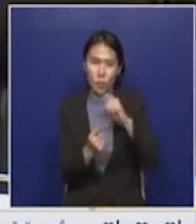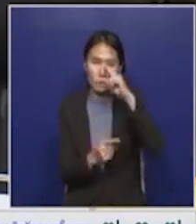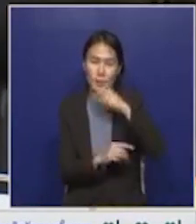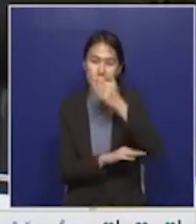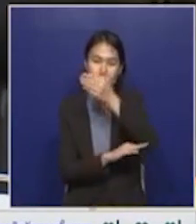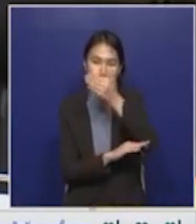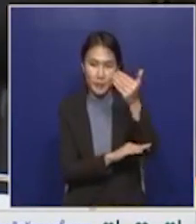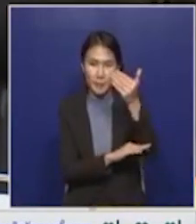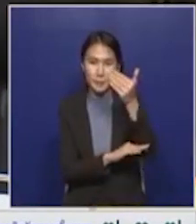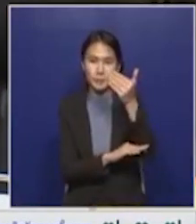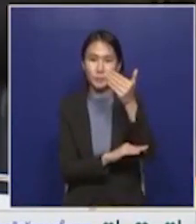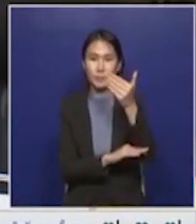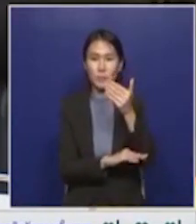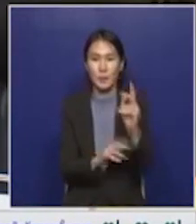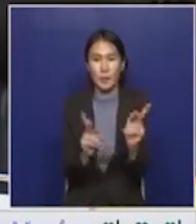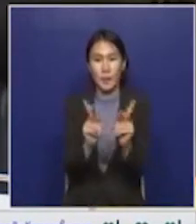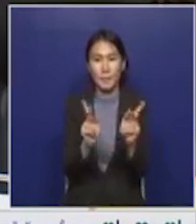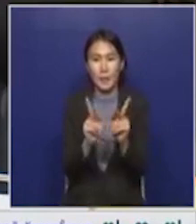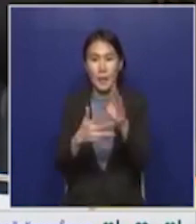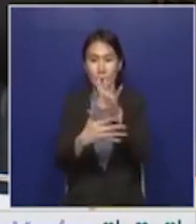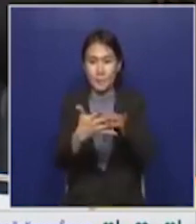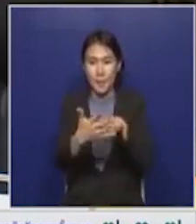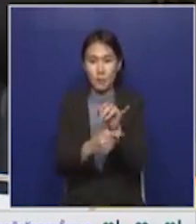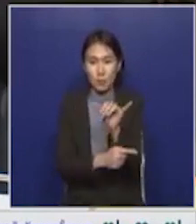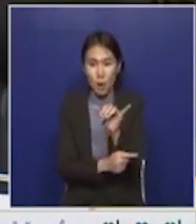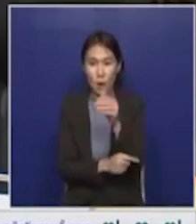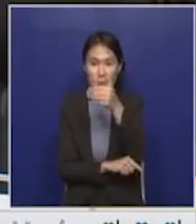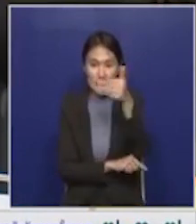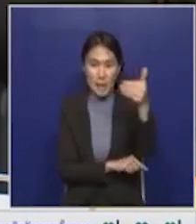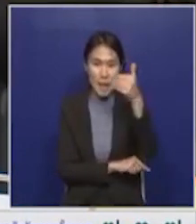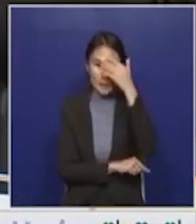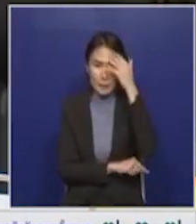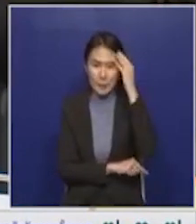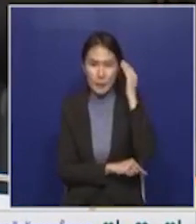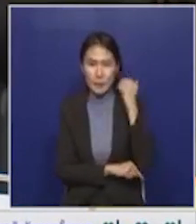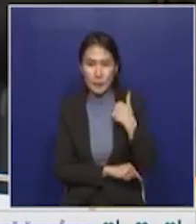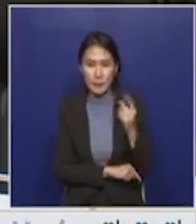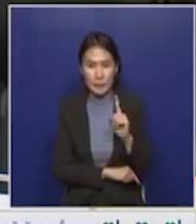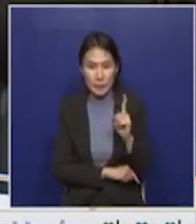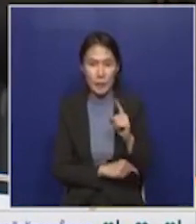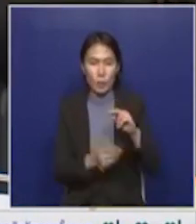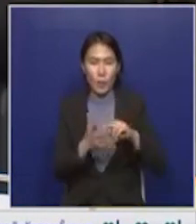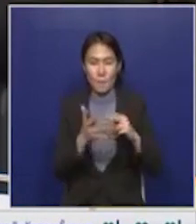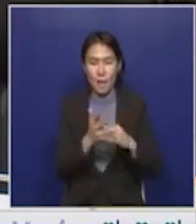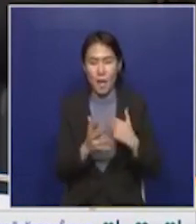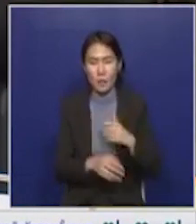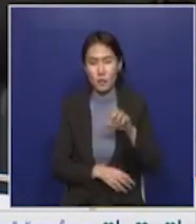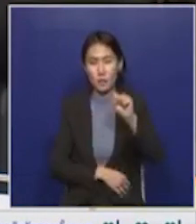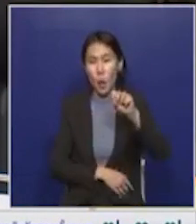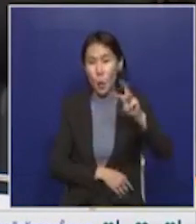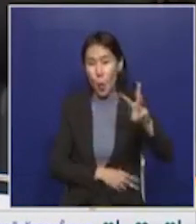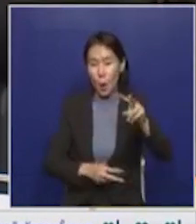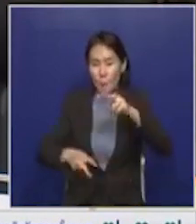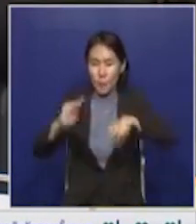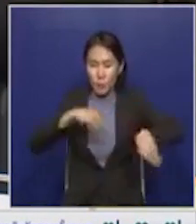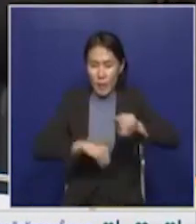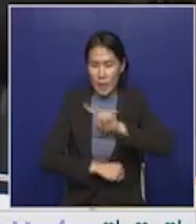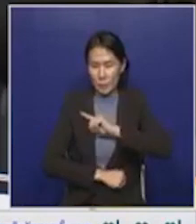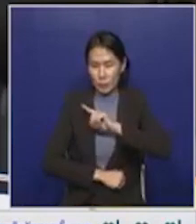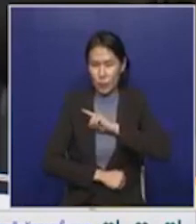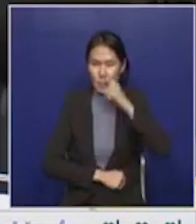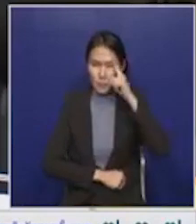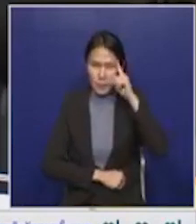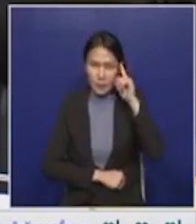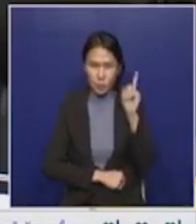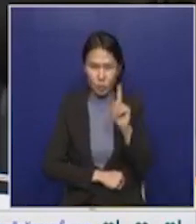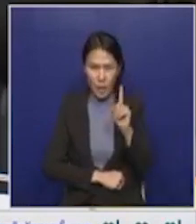อ่าคะในการที่ศาสตร์แห่งชาติก็มอบอำนาจให้กับวุฒิสภาไปดูแลมันค่อนข้างคาดเคลื่อนต่อ